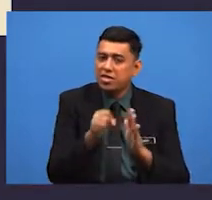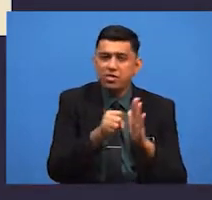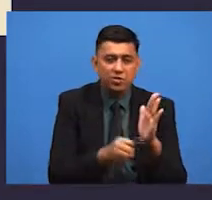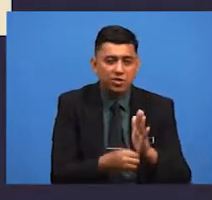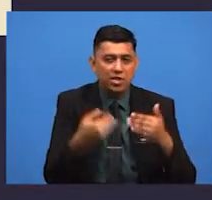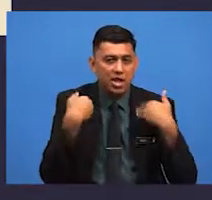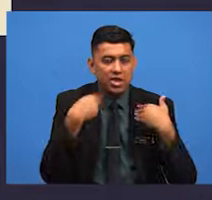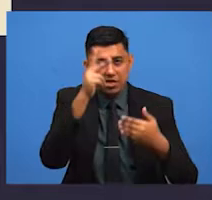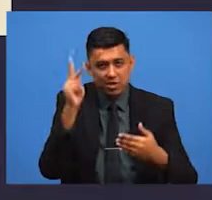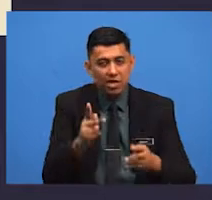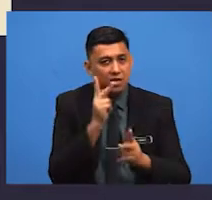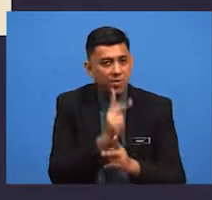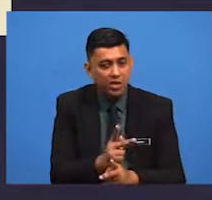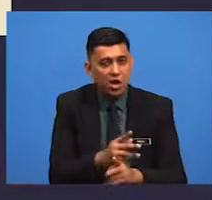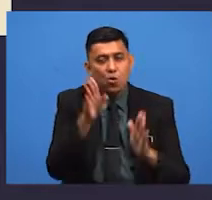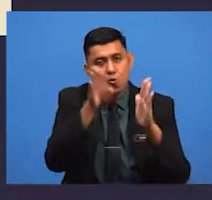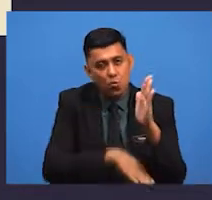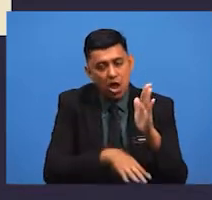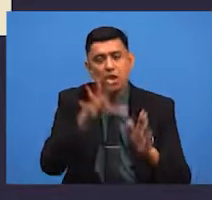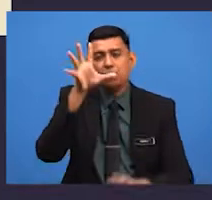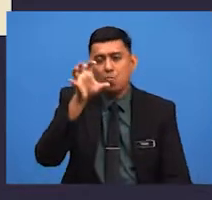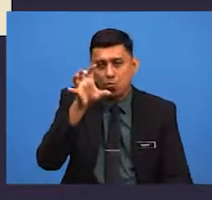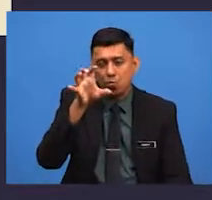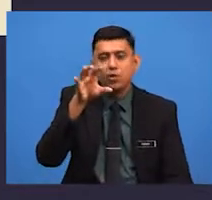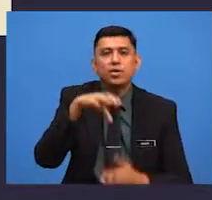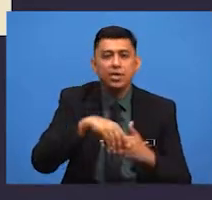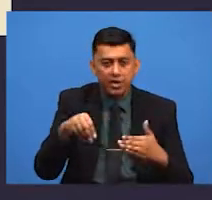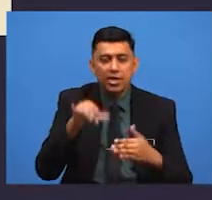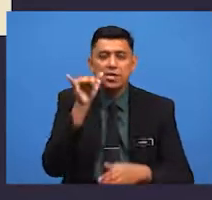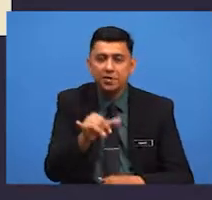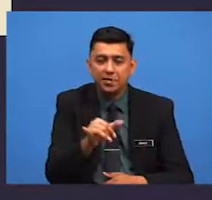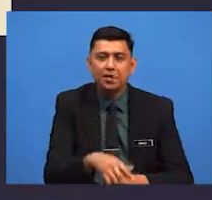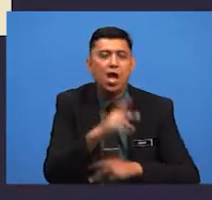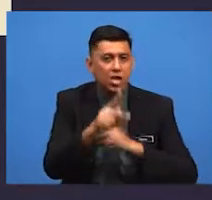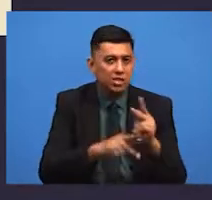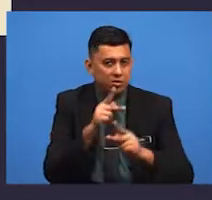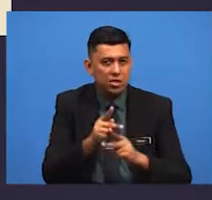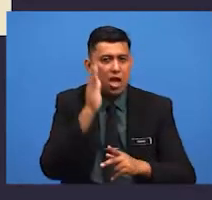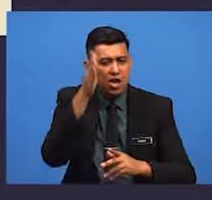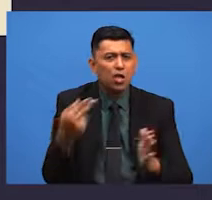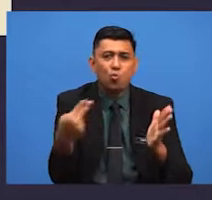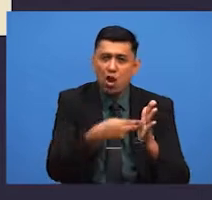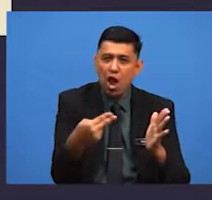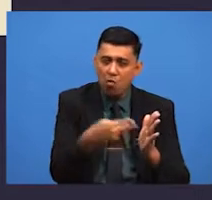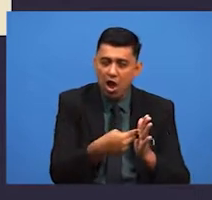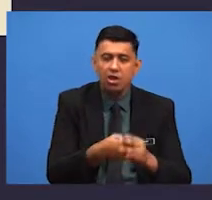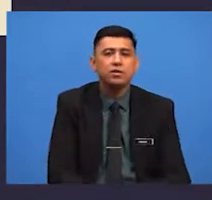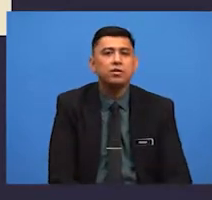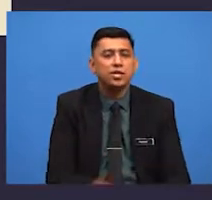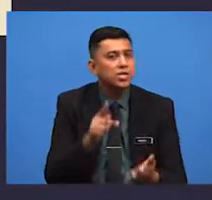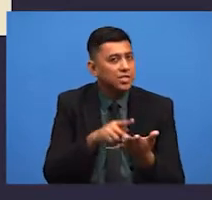syarat, adakah wang simpanan kurang daripada RM50 adalah ya, proses akan